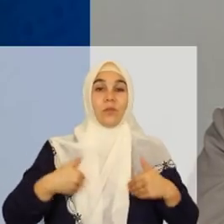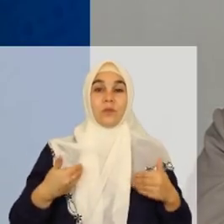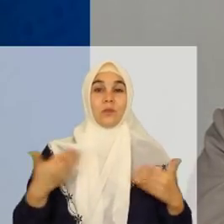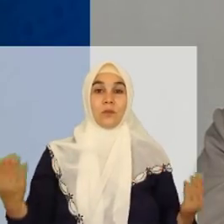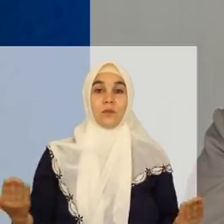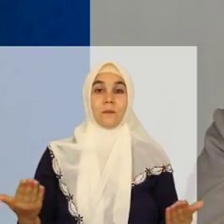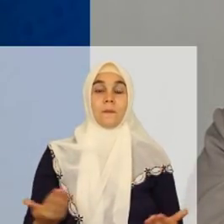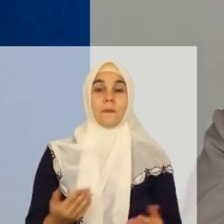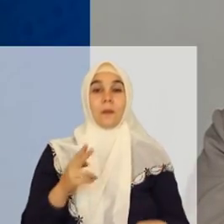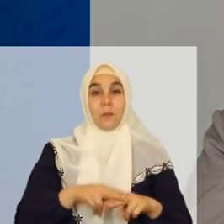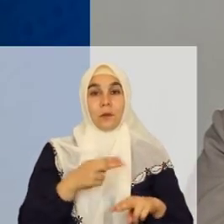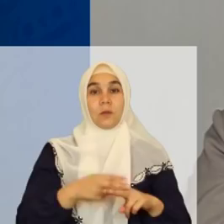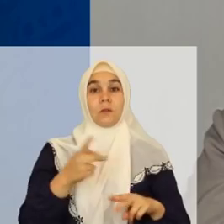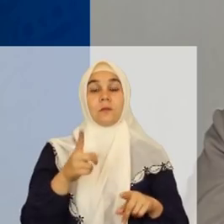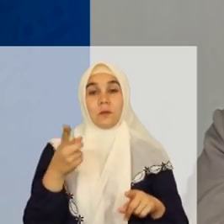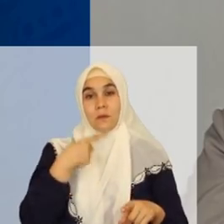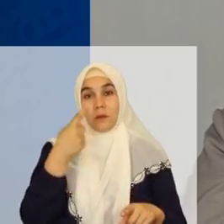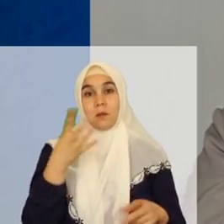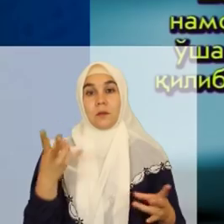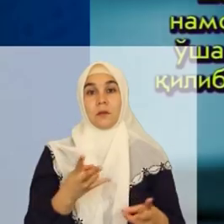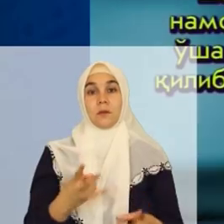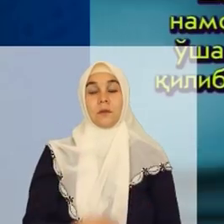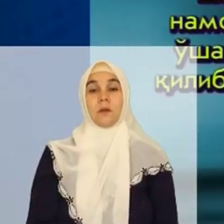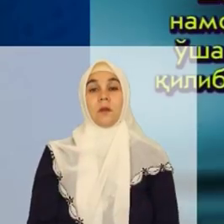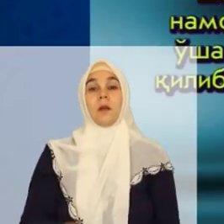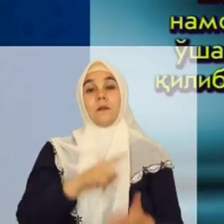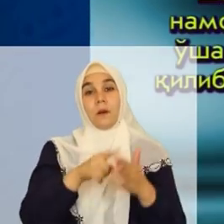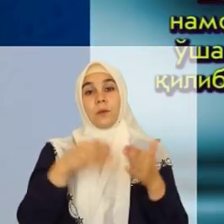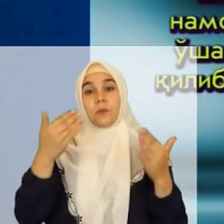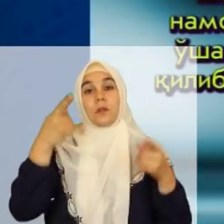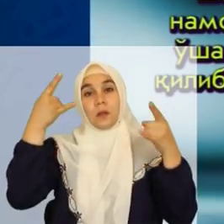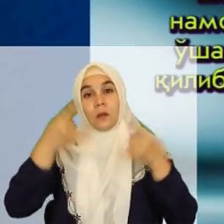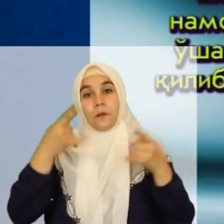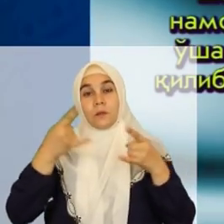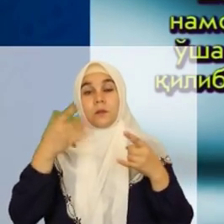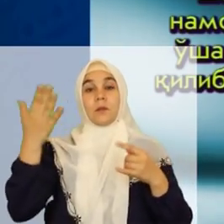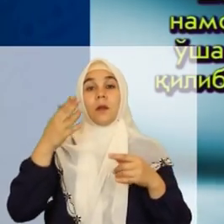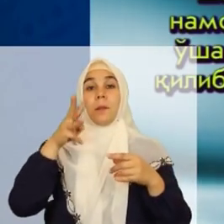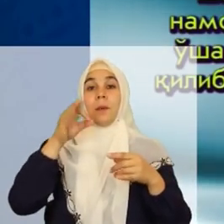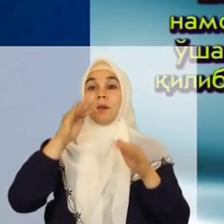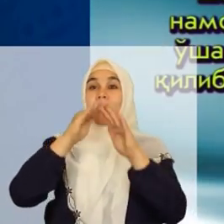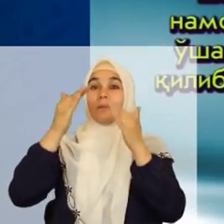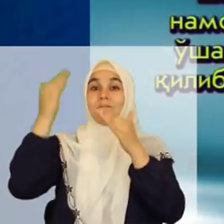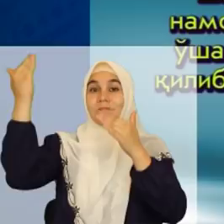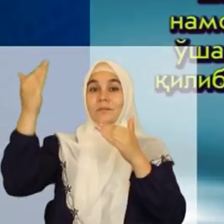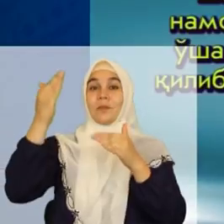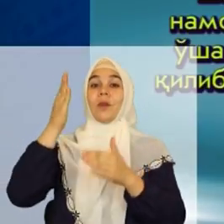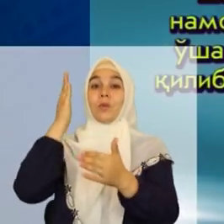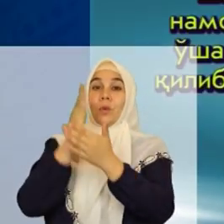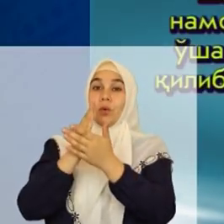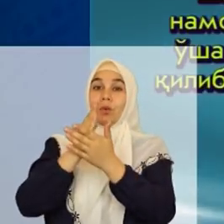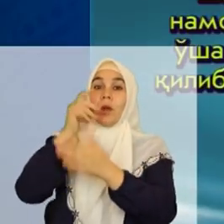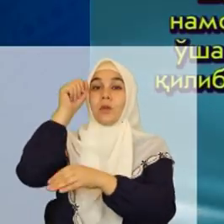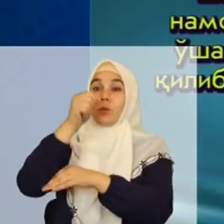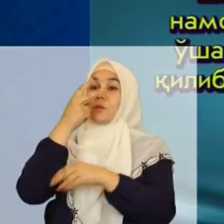yo'q. O'shuning uchun makruh deyilgan. Savol: televizorda Makka shahridan to'g'ridan-to'g'ri